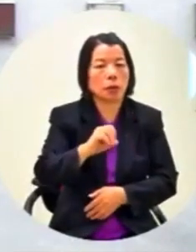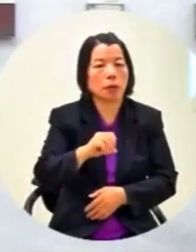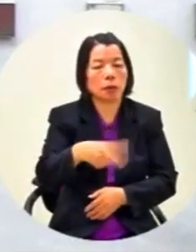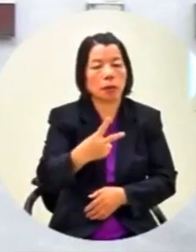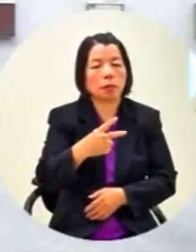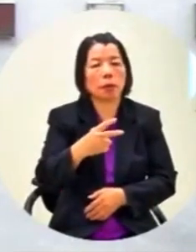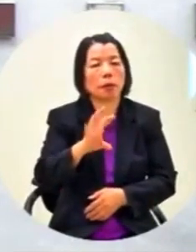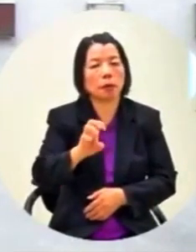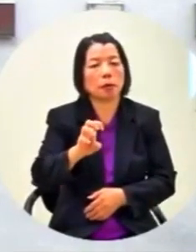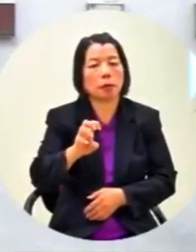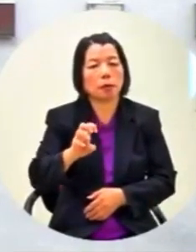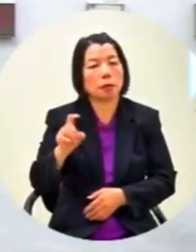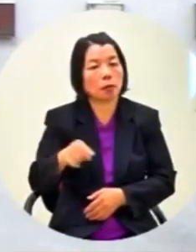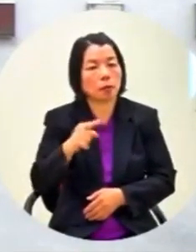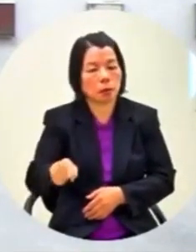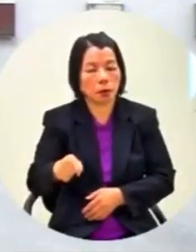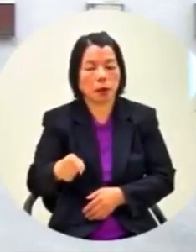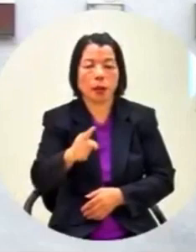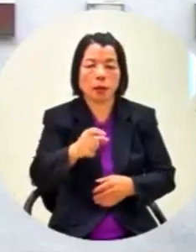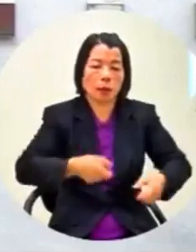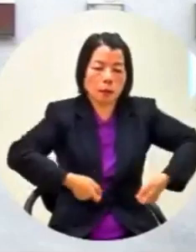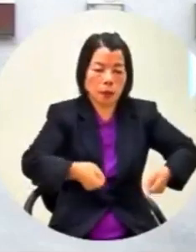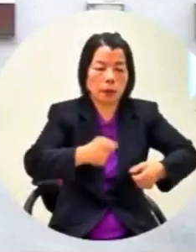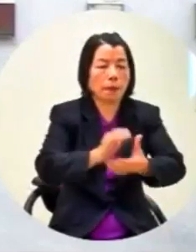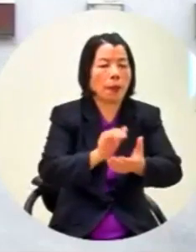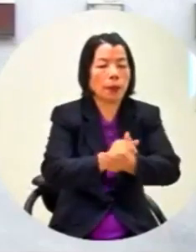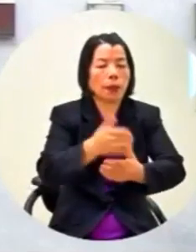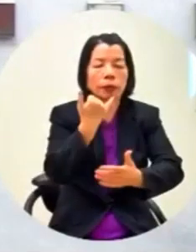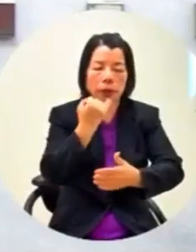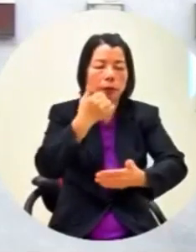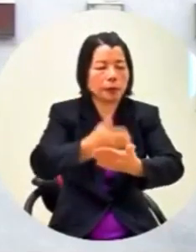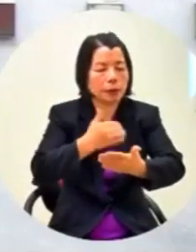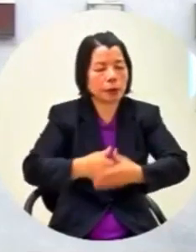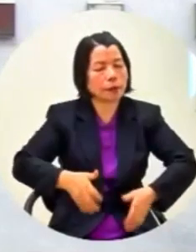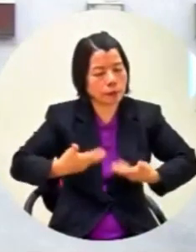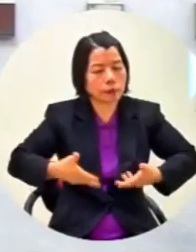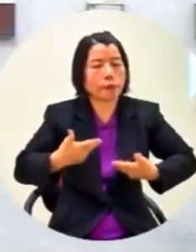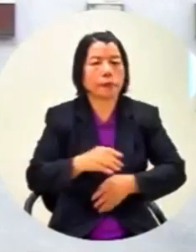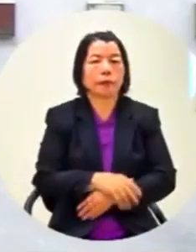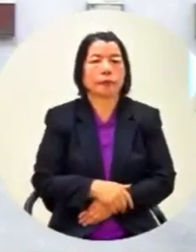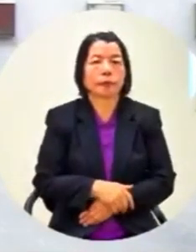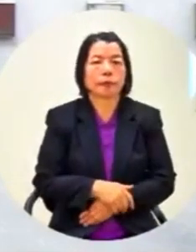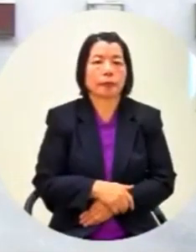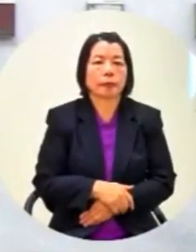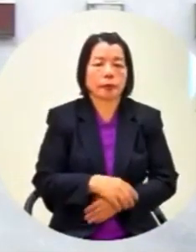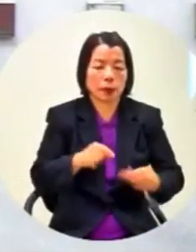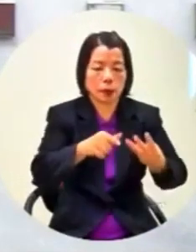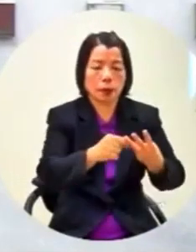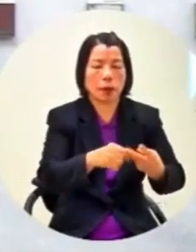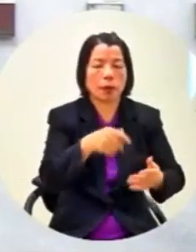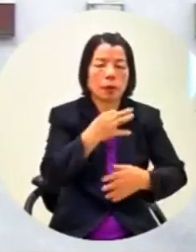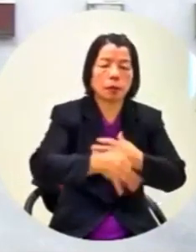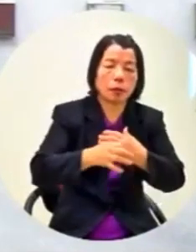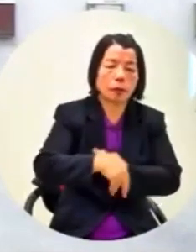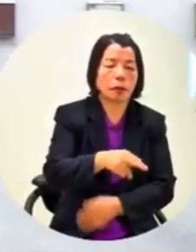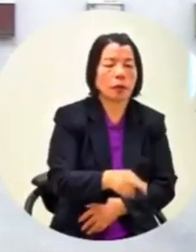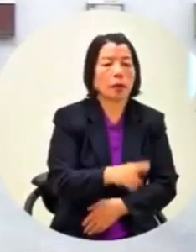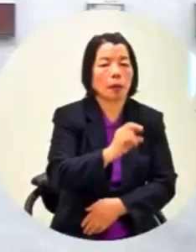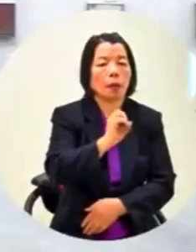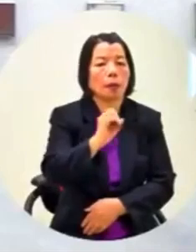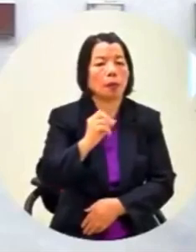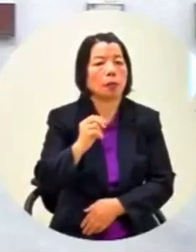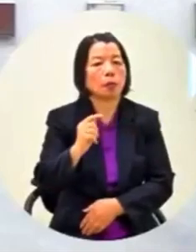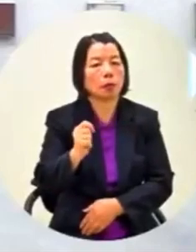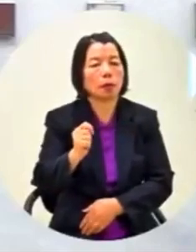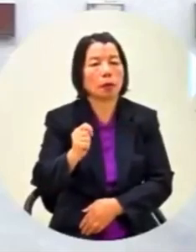4274名摊商朋友的负担。另外，市府委托经营已经签约的 OT、ROT 等案，我